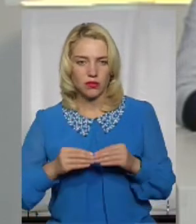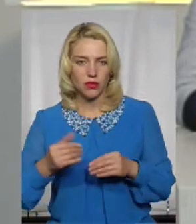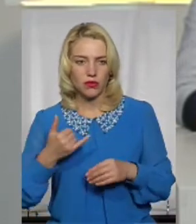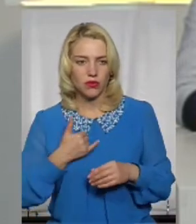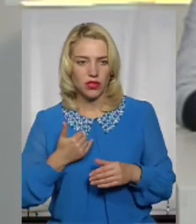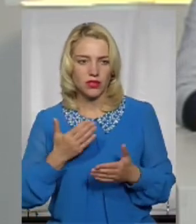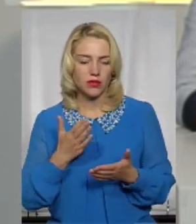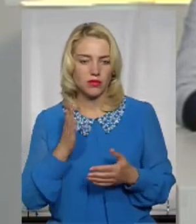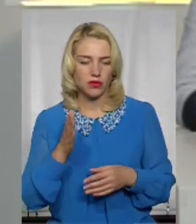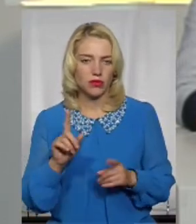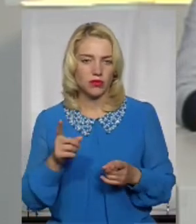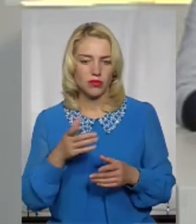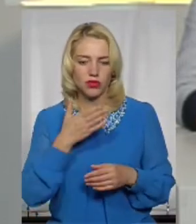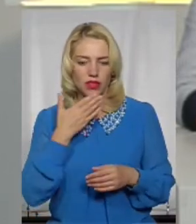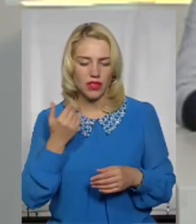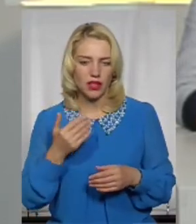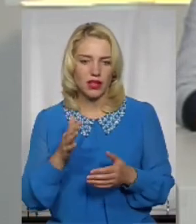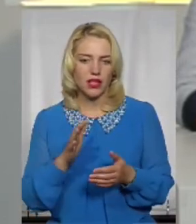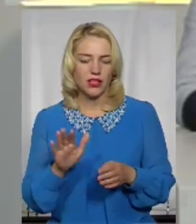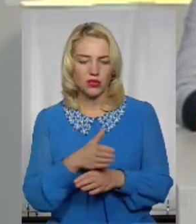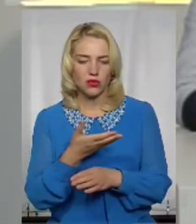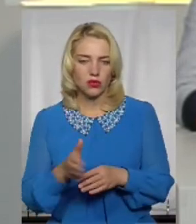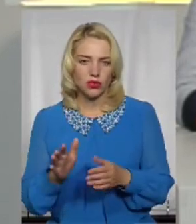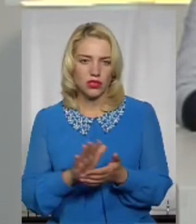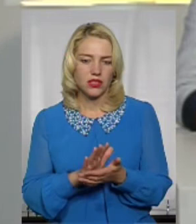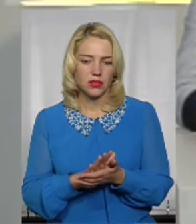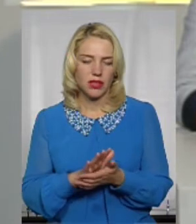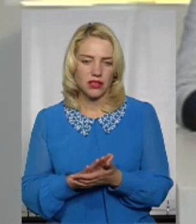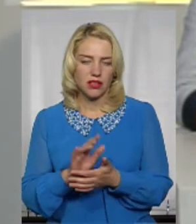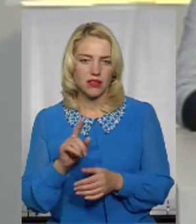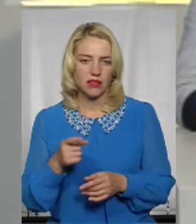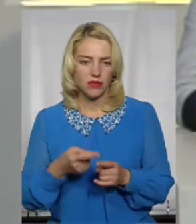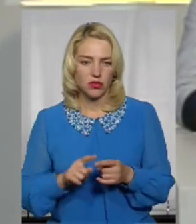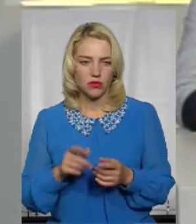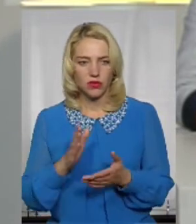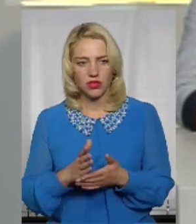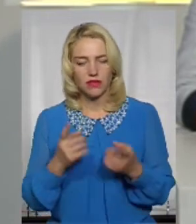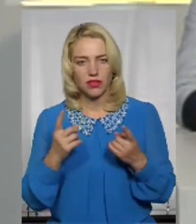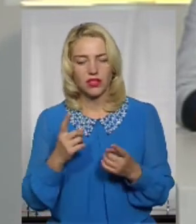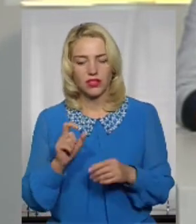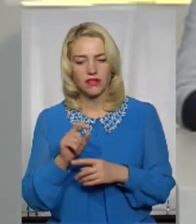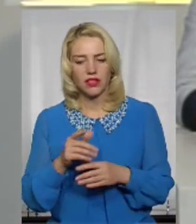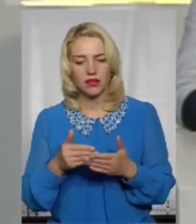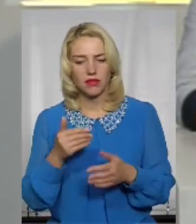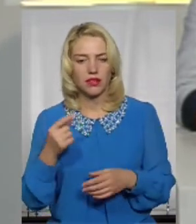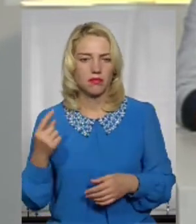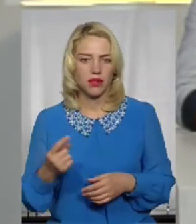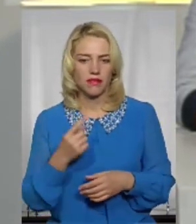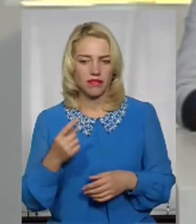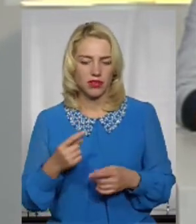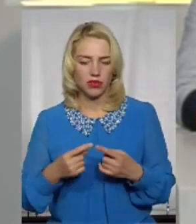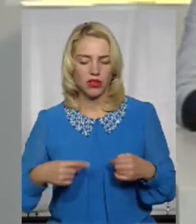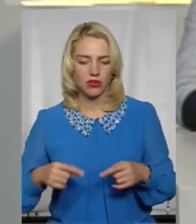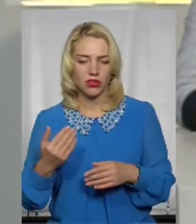нас ідуть, тому що не сортується сміття, і в цьому є дуже великі завдання перед первинною ланкою